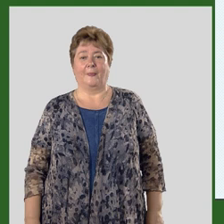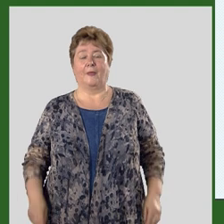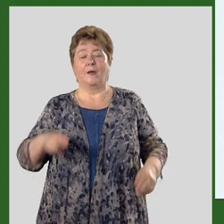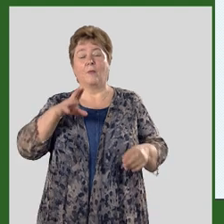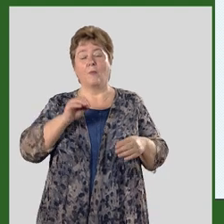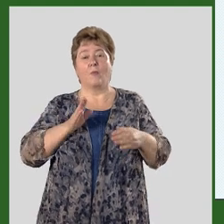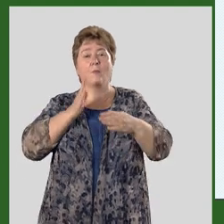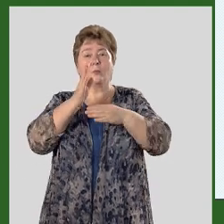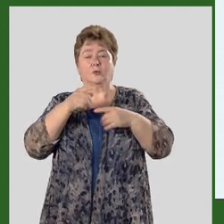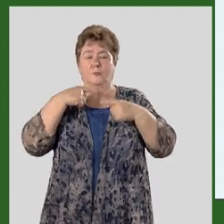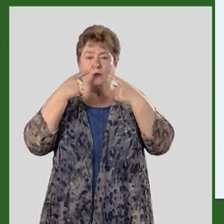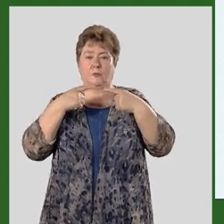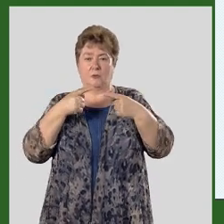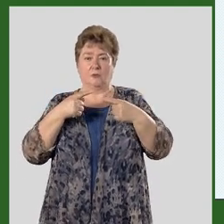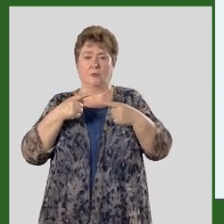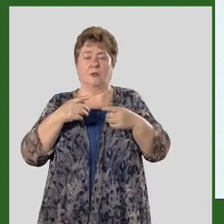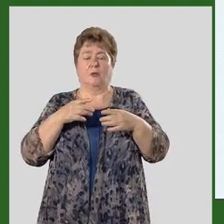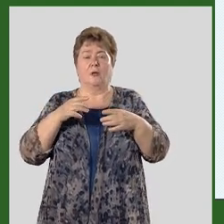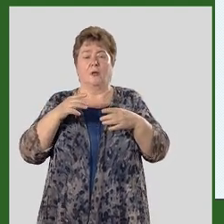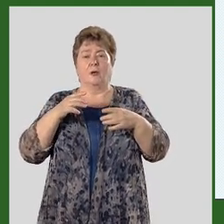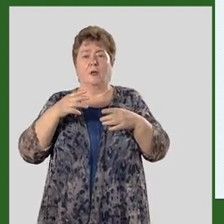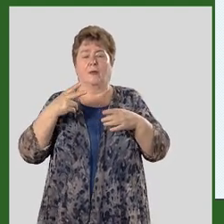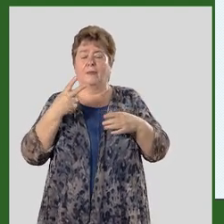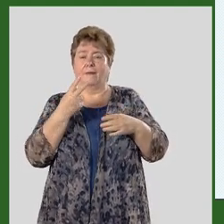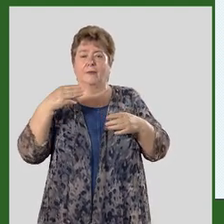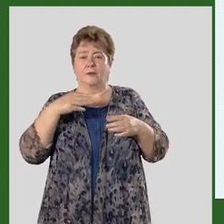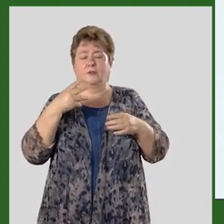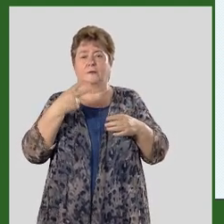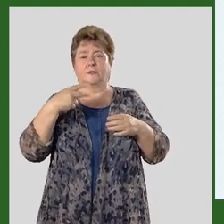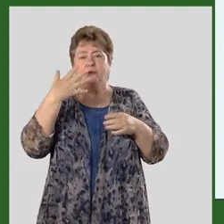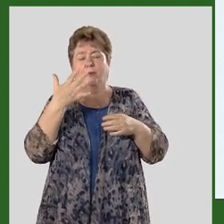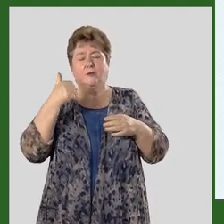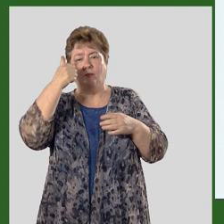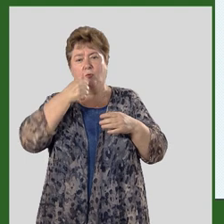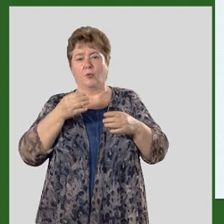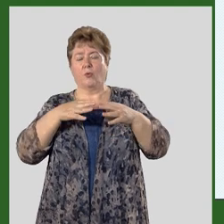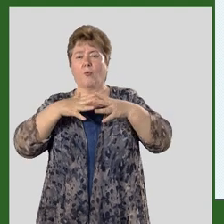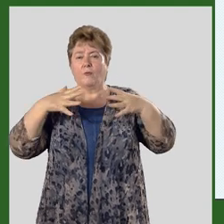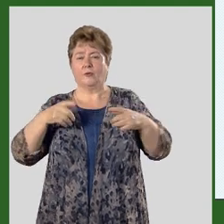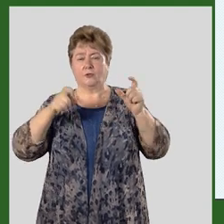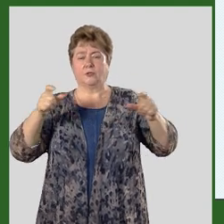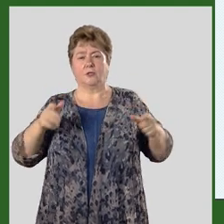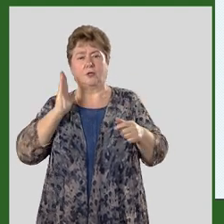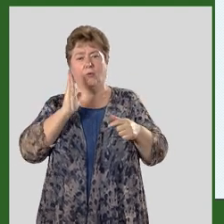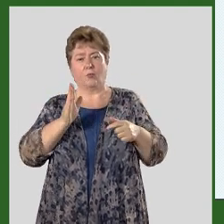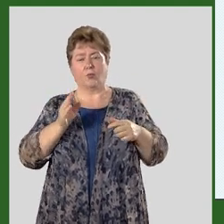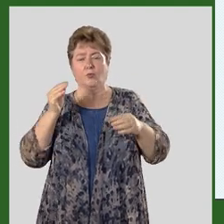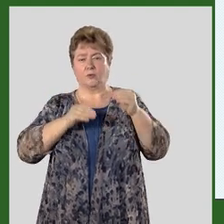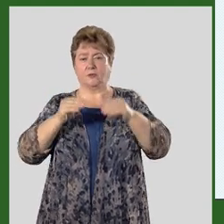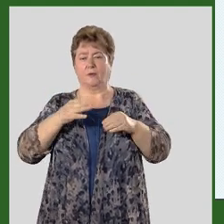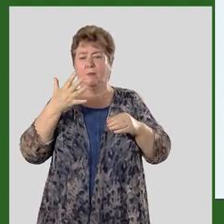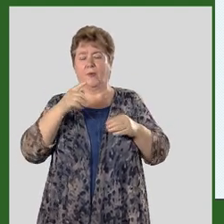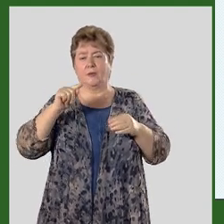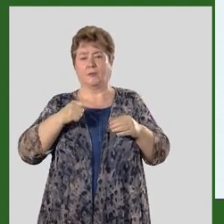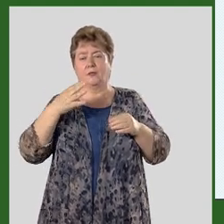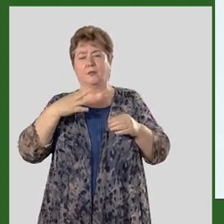По прогнозам социологов, к 2025 году прирост населения будет составлять